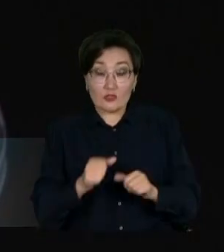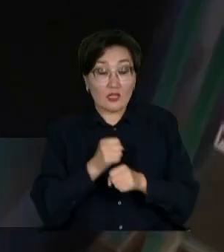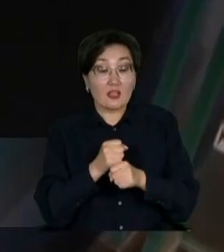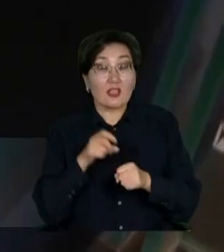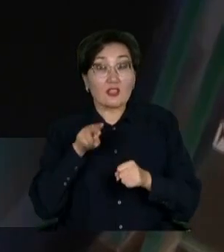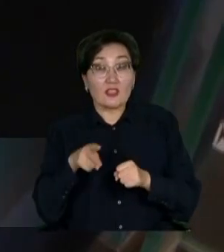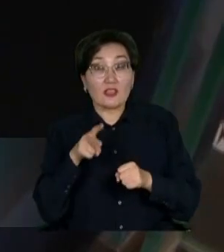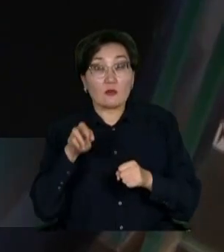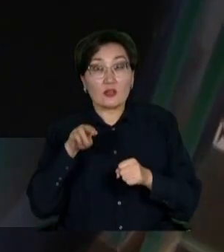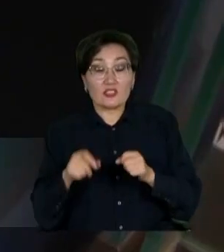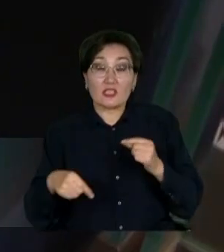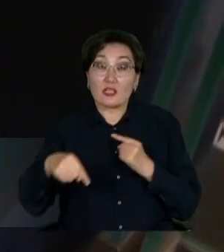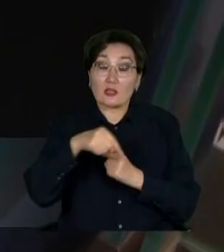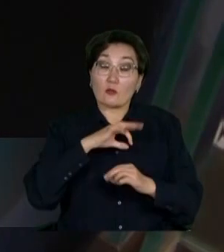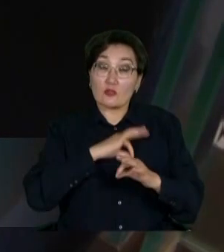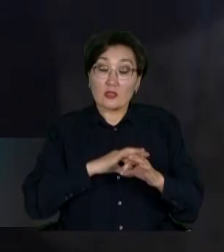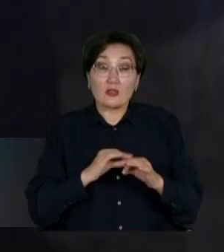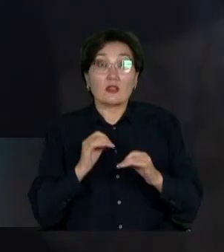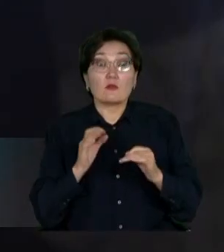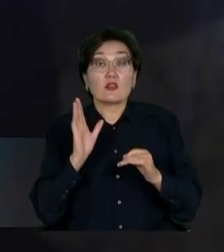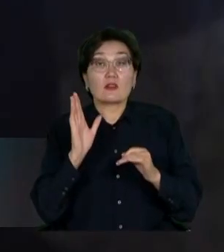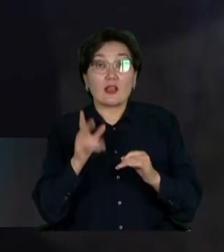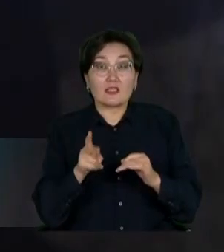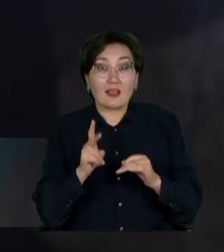теңге айналымға шығады. Қалған банкноттар алдағы 2 жылда